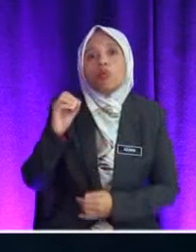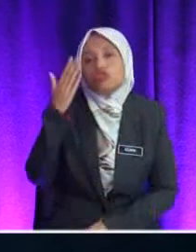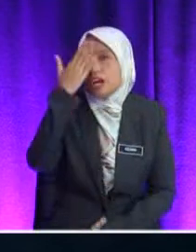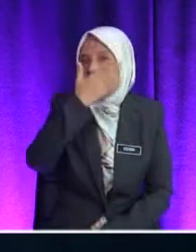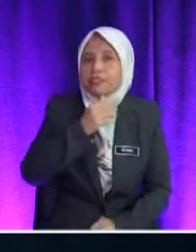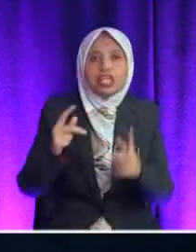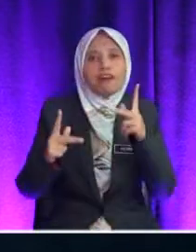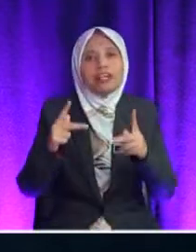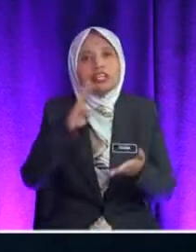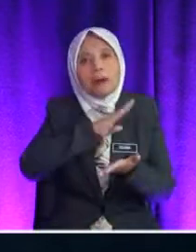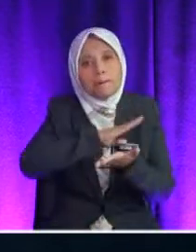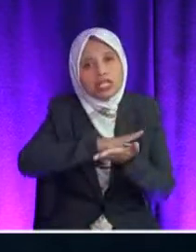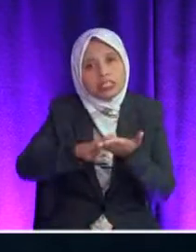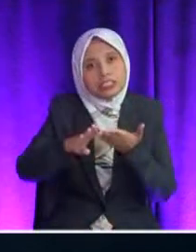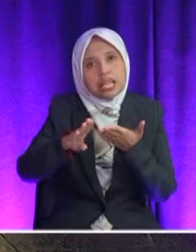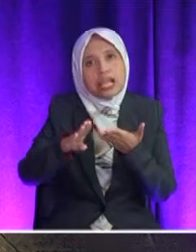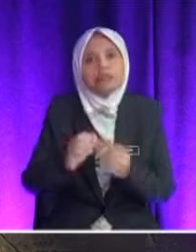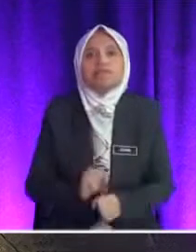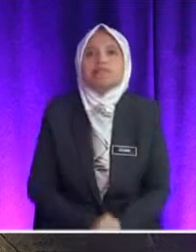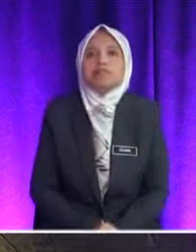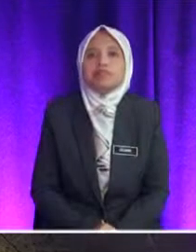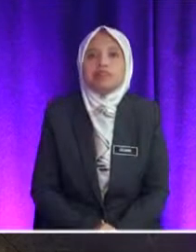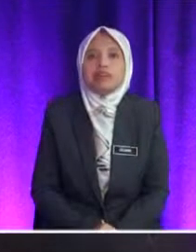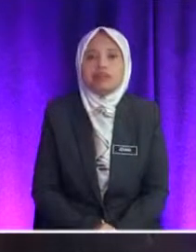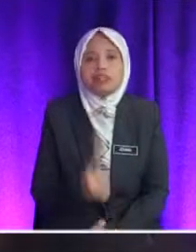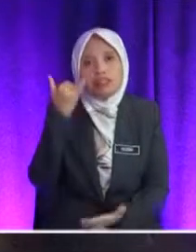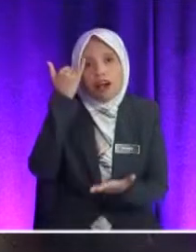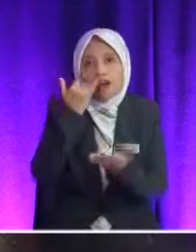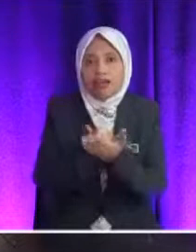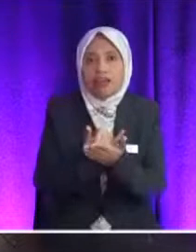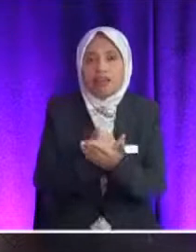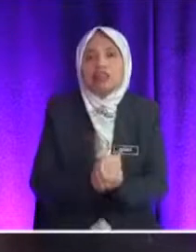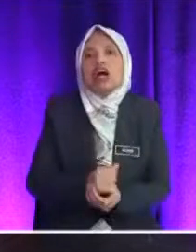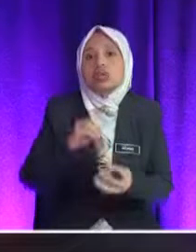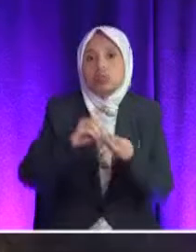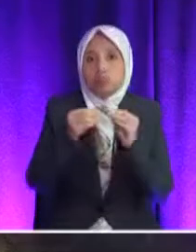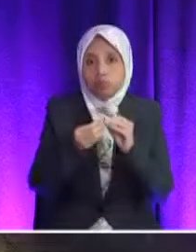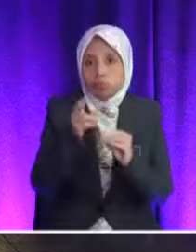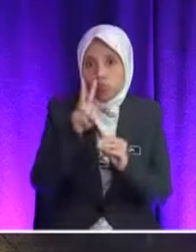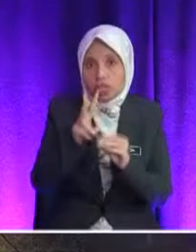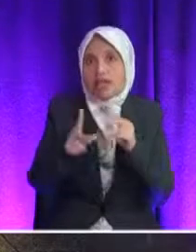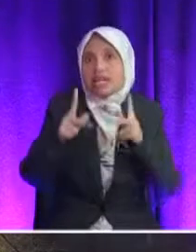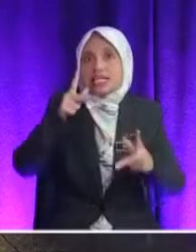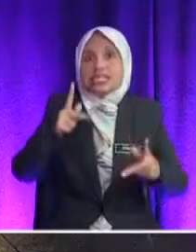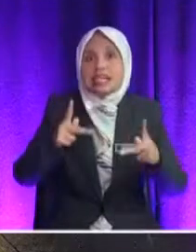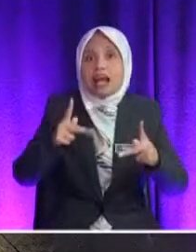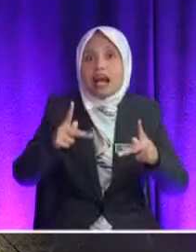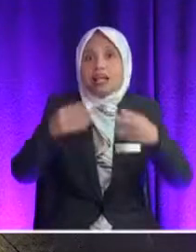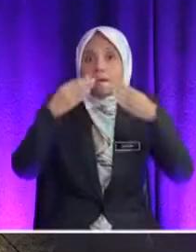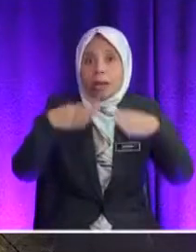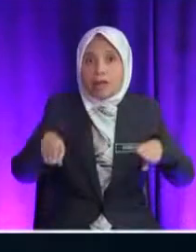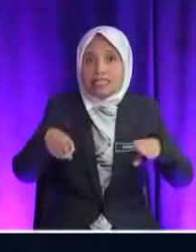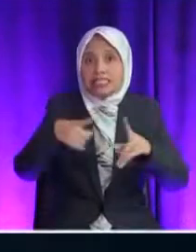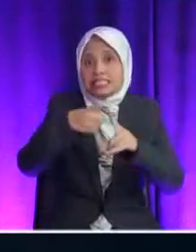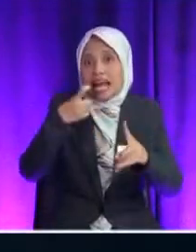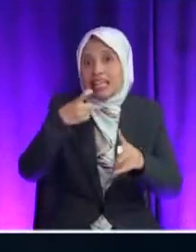Bergaya. Semangat adanya, confident level dan keyakinan. Dan kedua, kenderaan bebas daripada